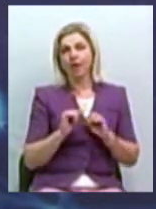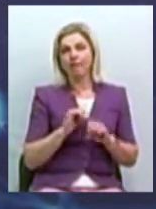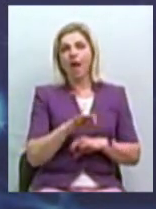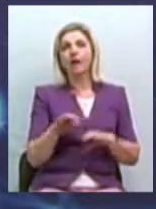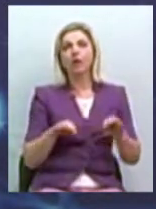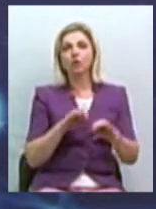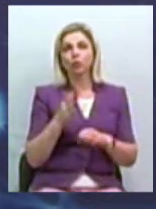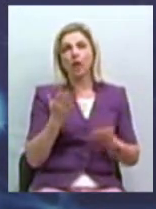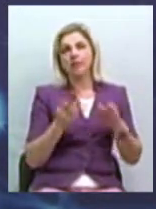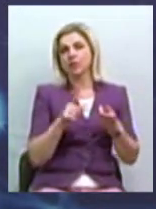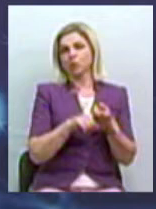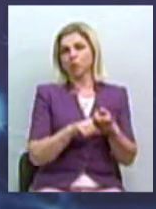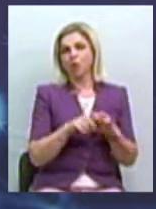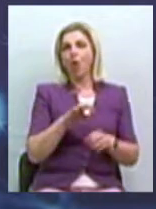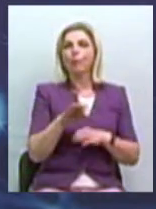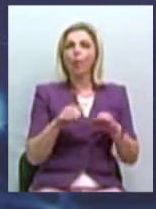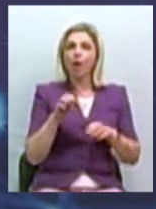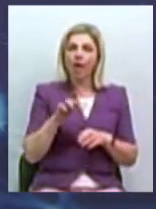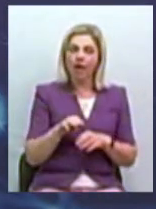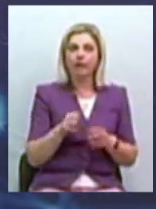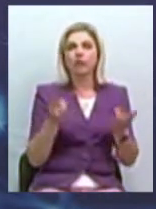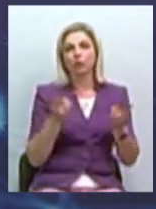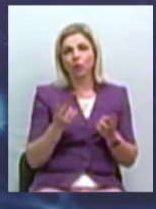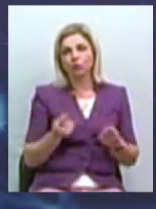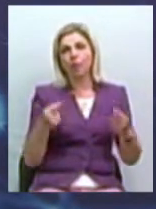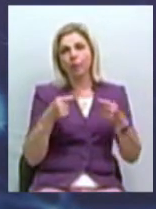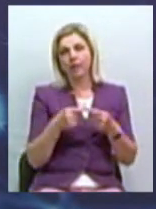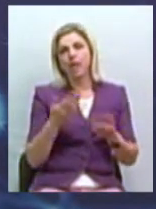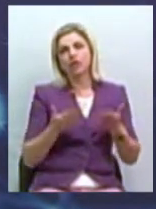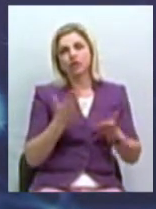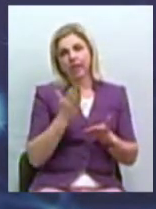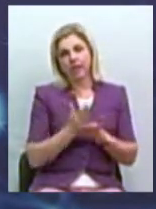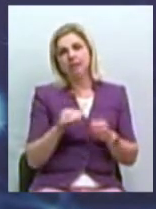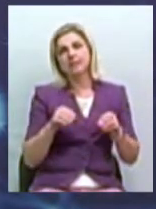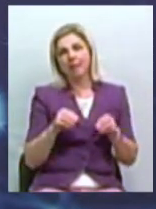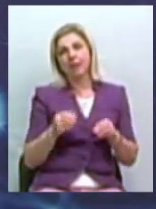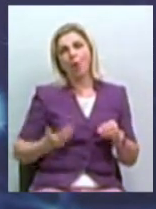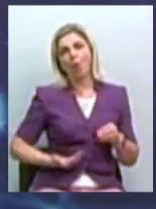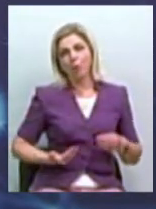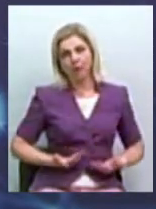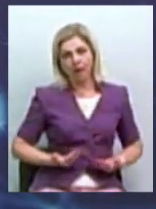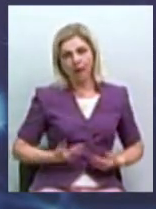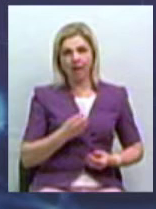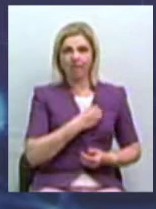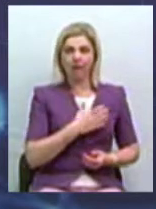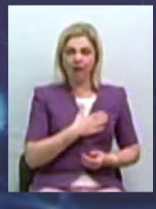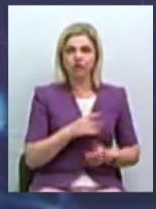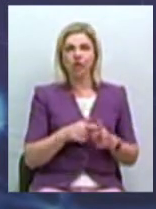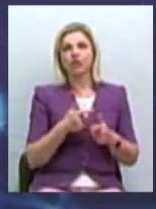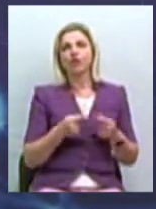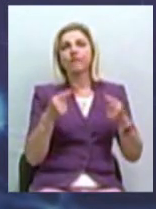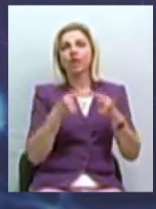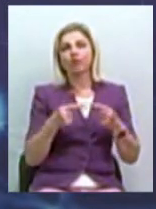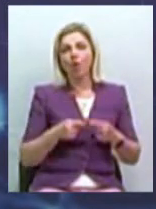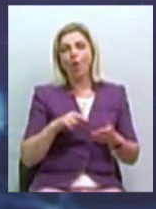архітектури, якщо стосується проєкт необхідності визначення, чи є це земельна ділянка комунальної власності, чи відповідає даний